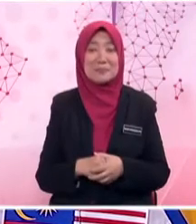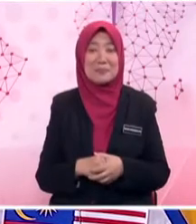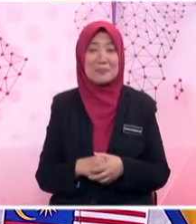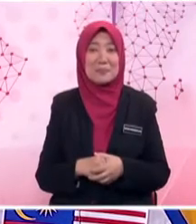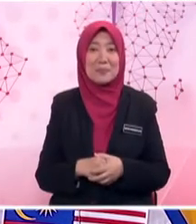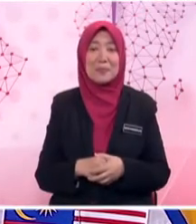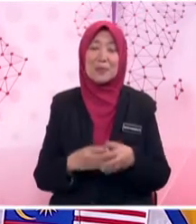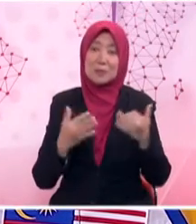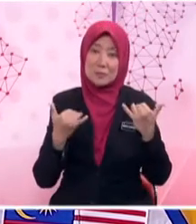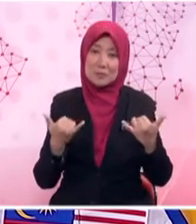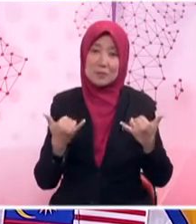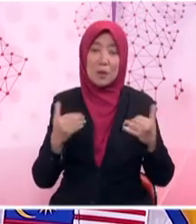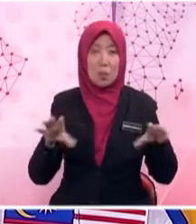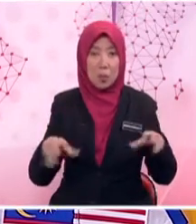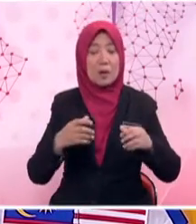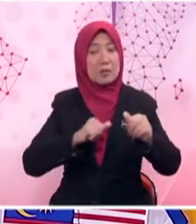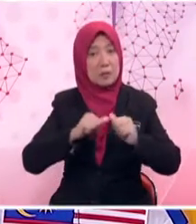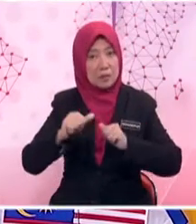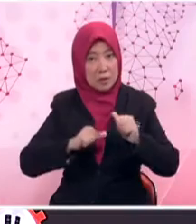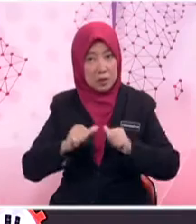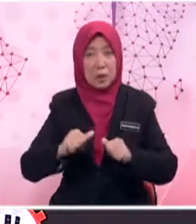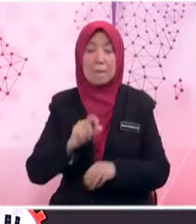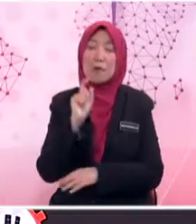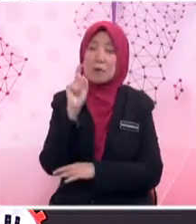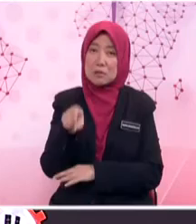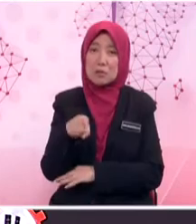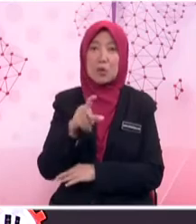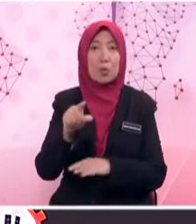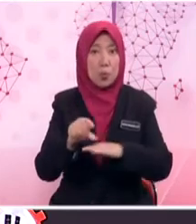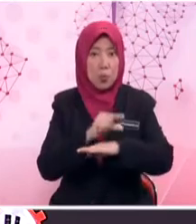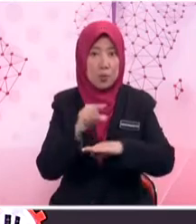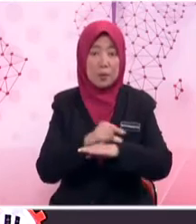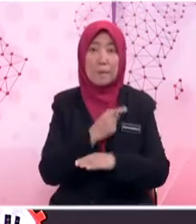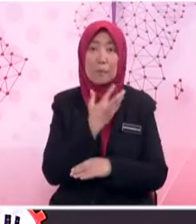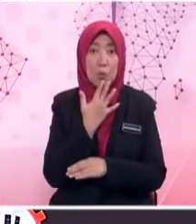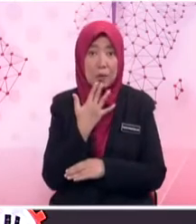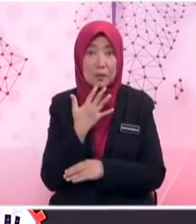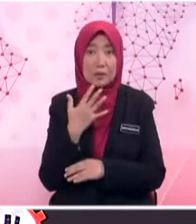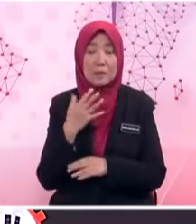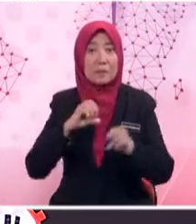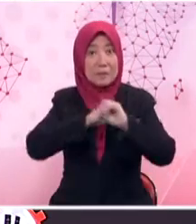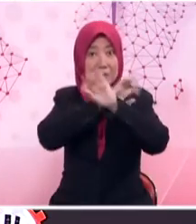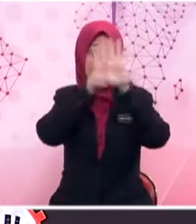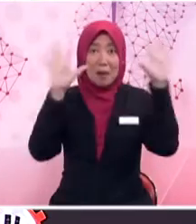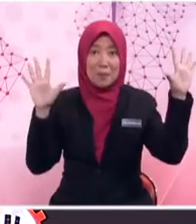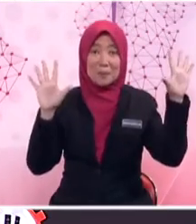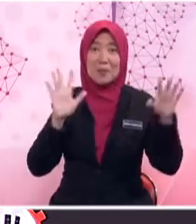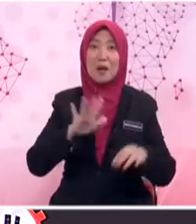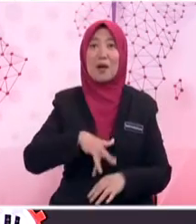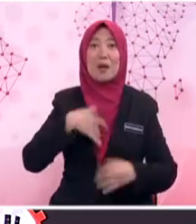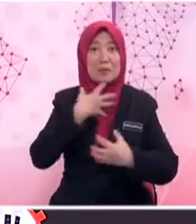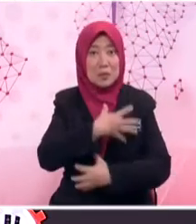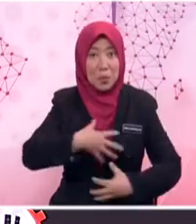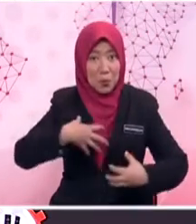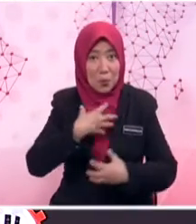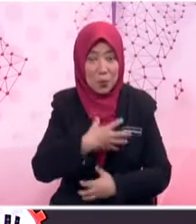aktiviti untuk murid-murid MBK, mestilah menggunakan warna-warna yang terang menyebabkan dia rasa seronok untuk belajar. Macam Rina pun rasa